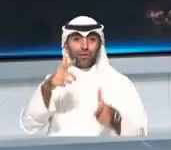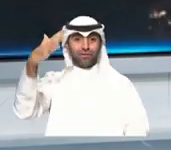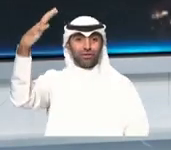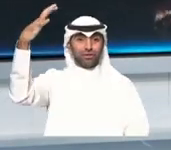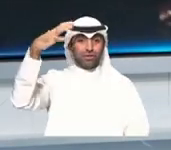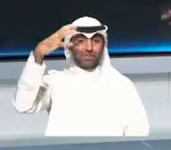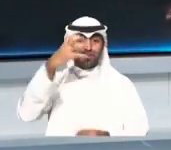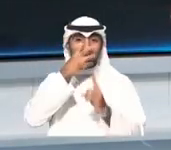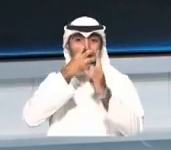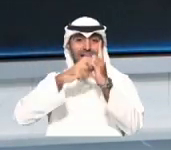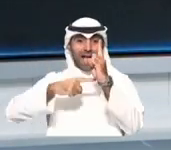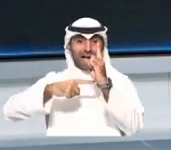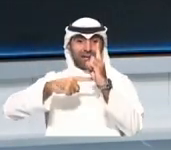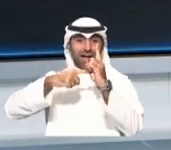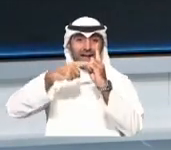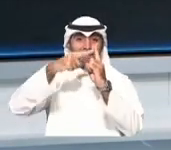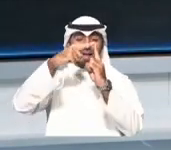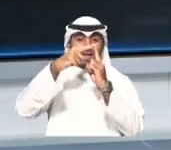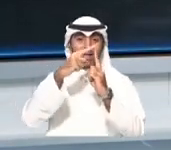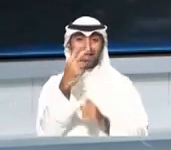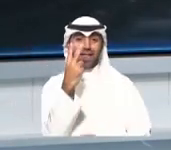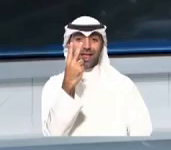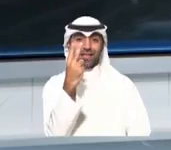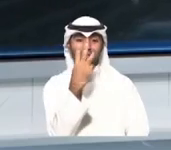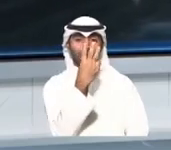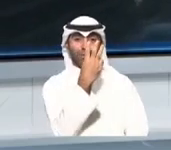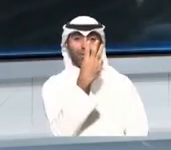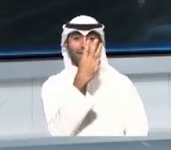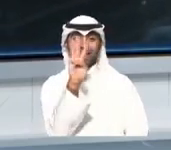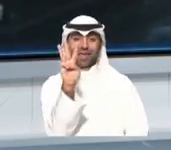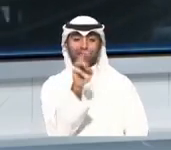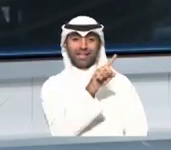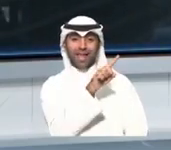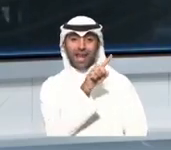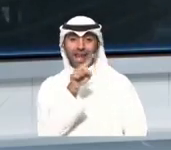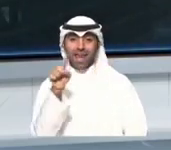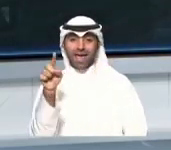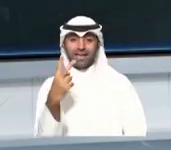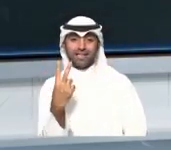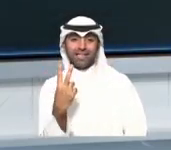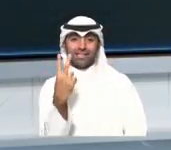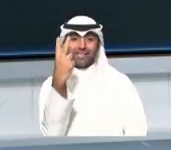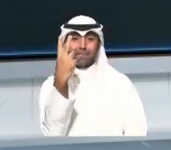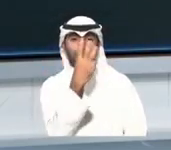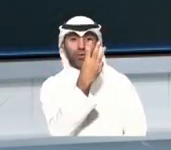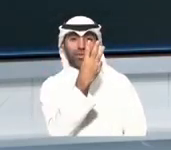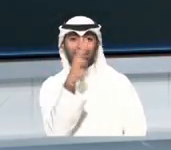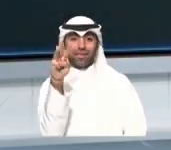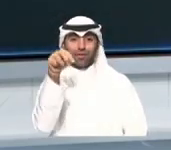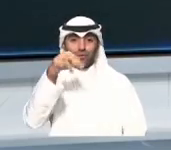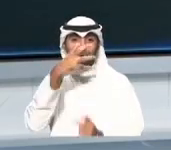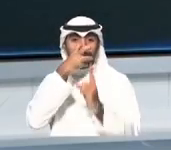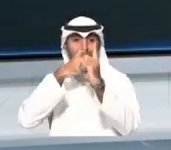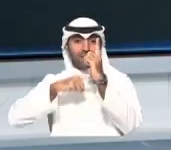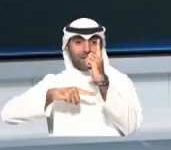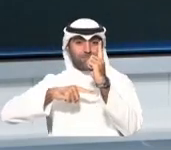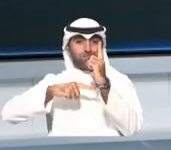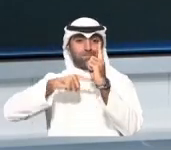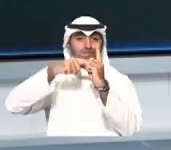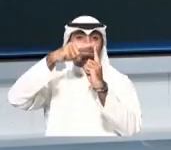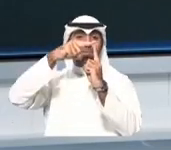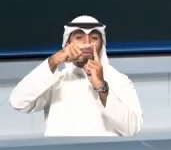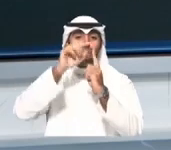إلى 37 درجة مئوية، وكانت أعلاها في محطة الجهرة. وأيضا تعرف على تفاصيل أكثر الطقس الحالي في مدينة